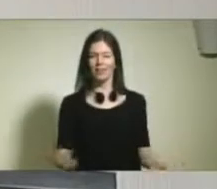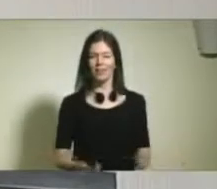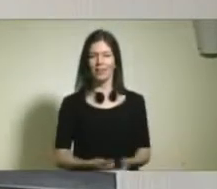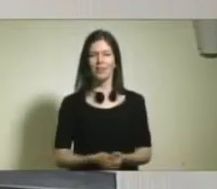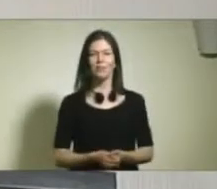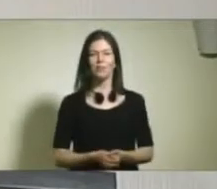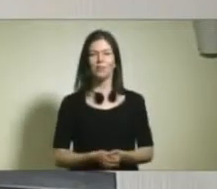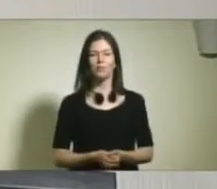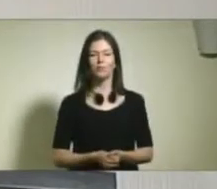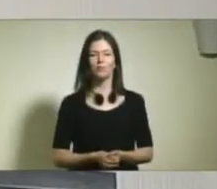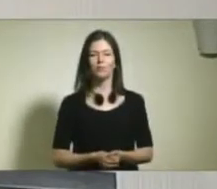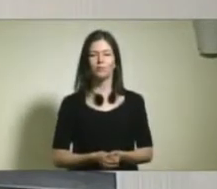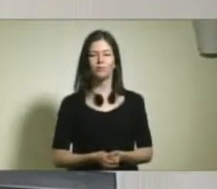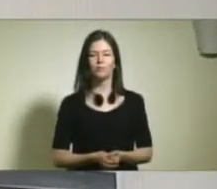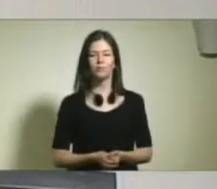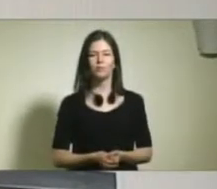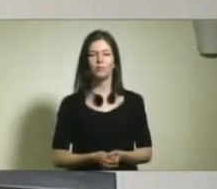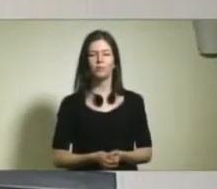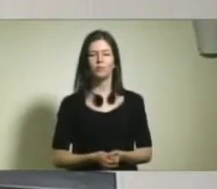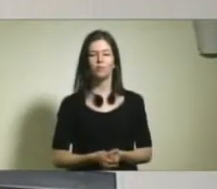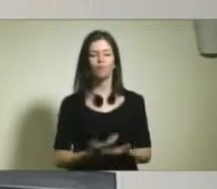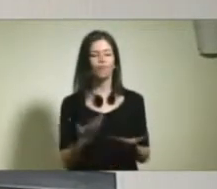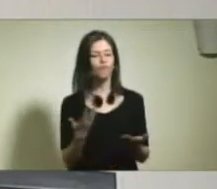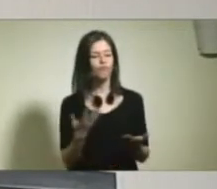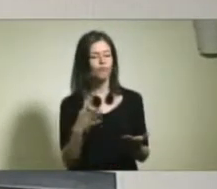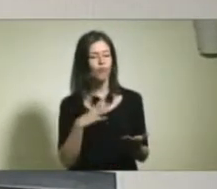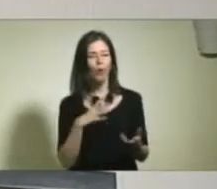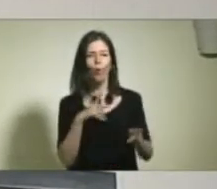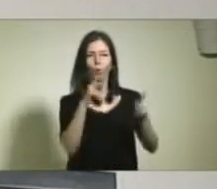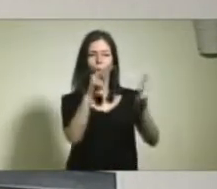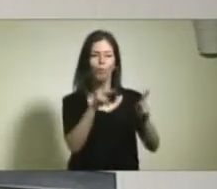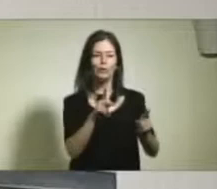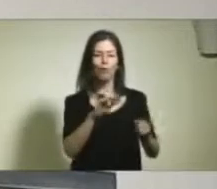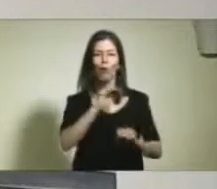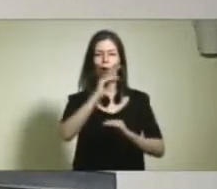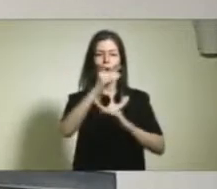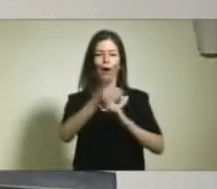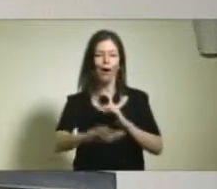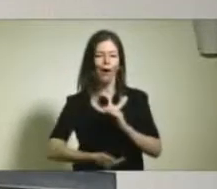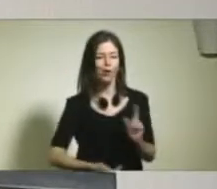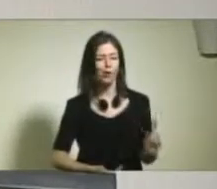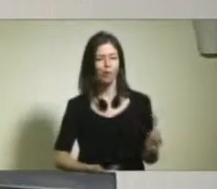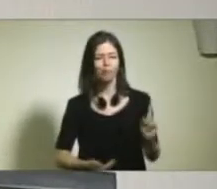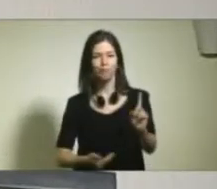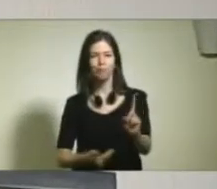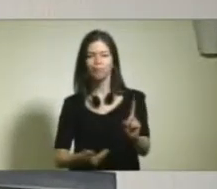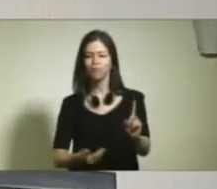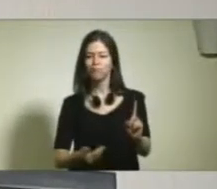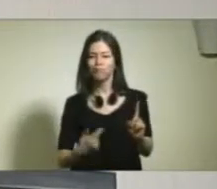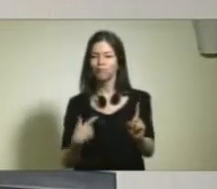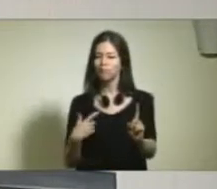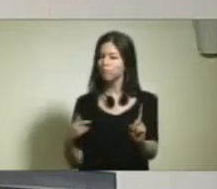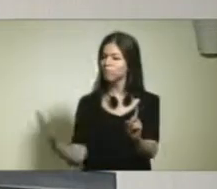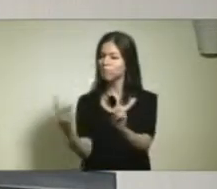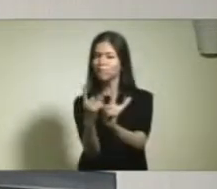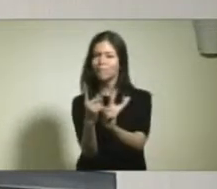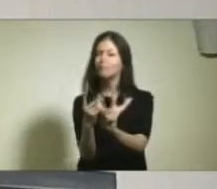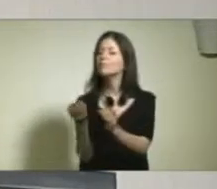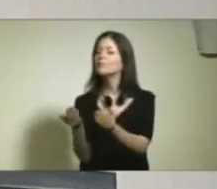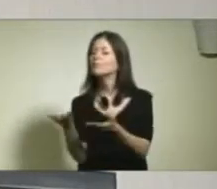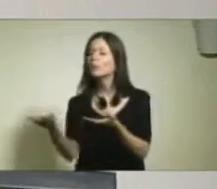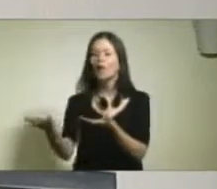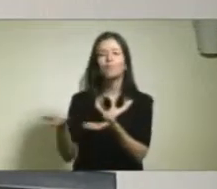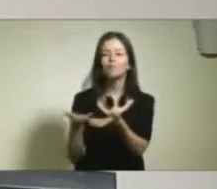a fait des automates, on a mis des agents d'accueil pour qu'ils viennent au-devant des gens suivant leurs besoins, et évidemment